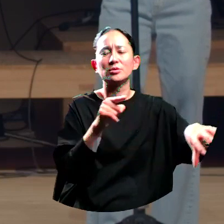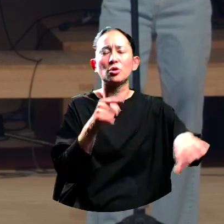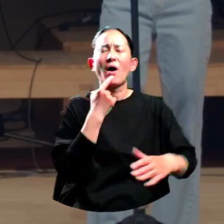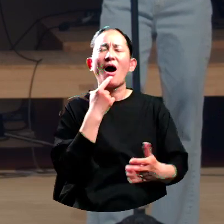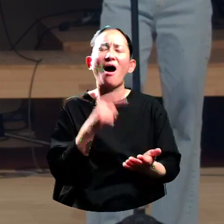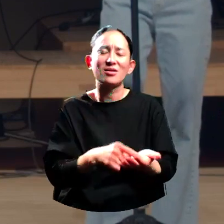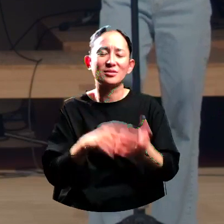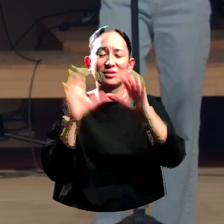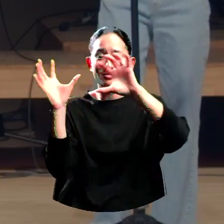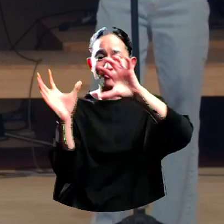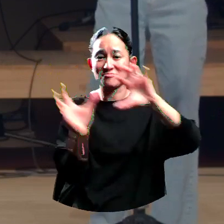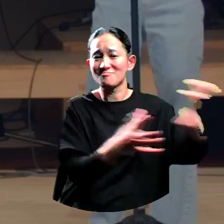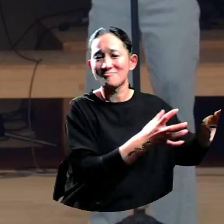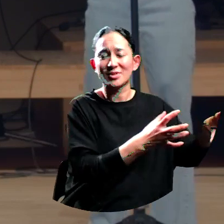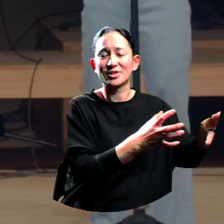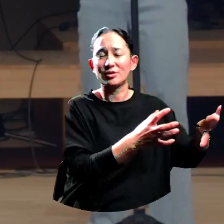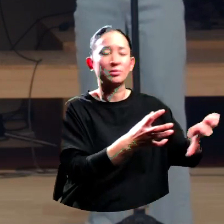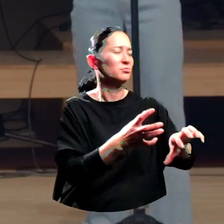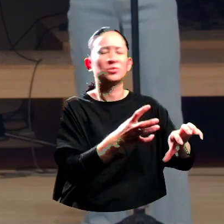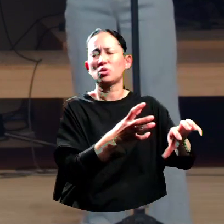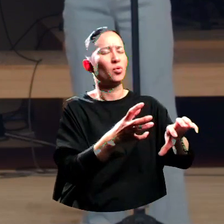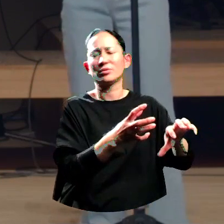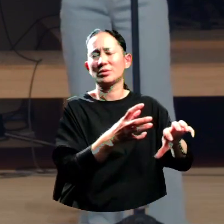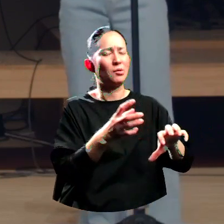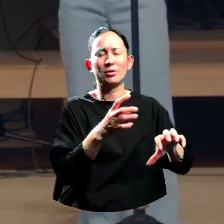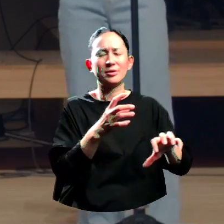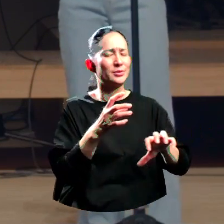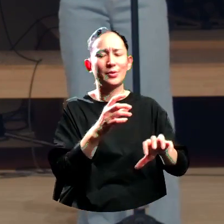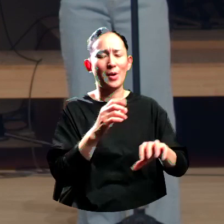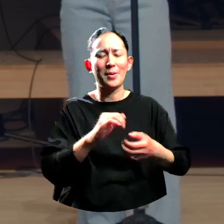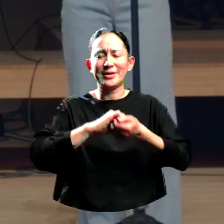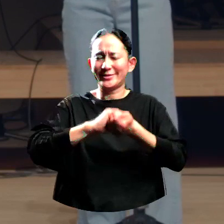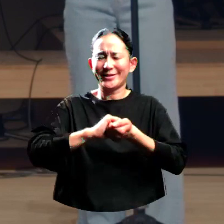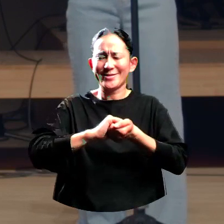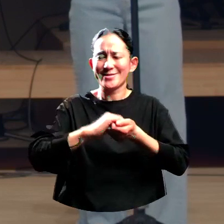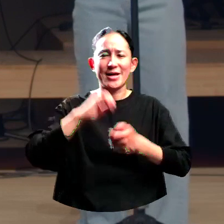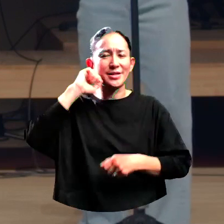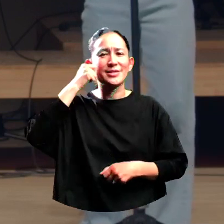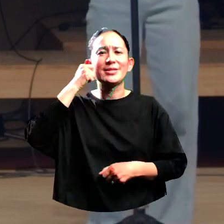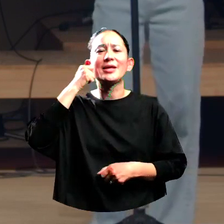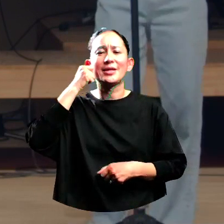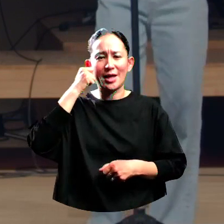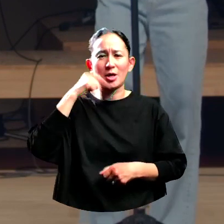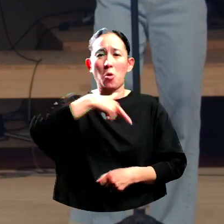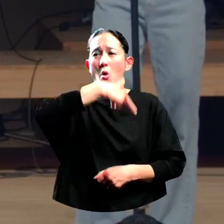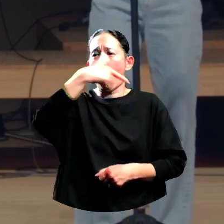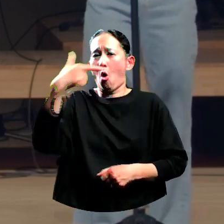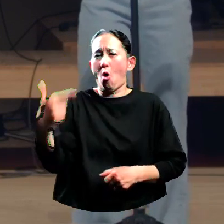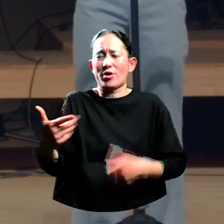簡単に転がせるような石じゃないんですよ。 It is a big and heavy stone that you can't move it so